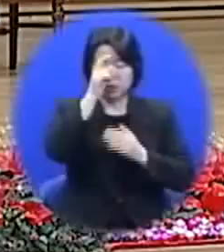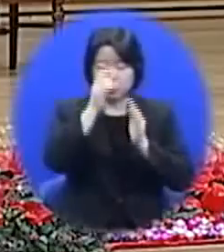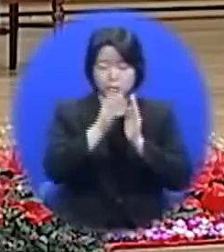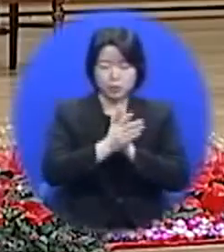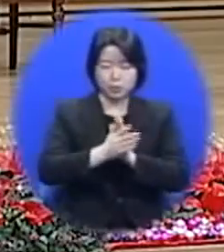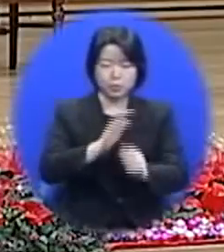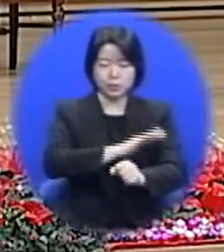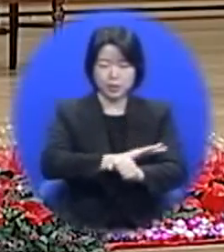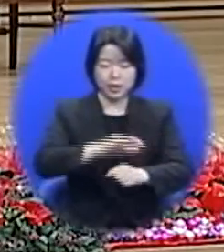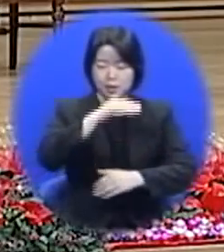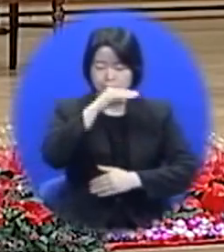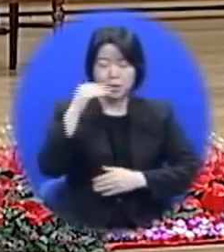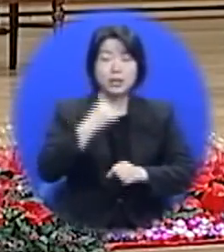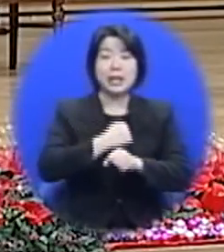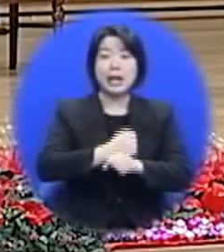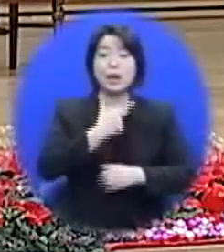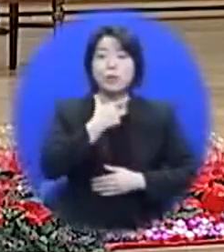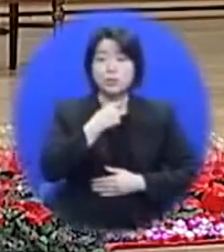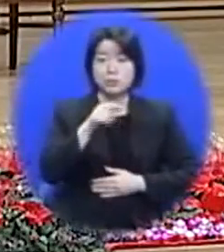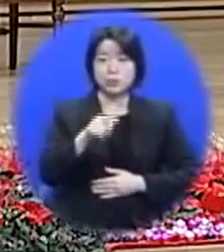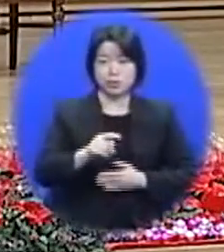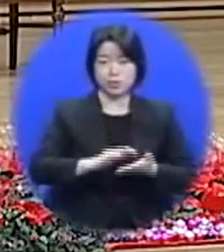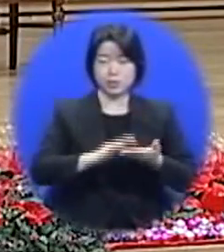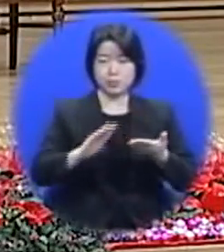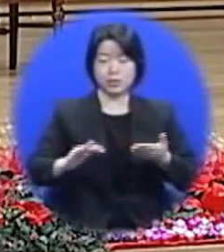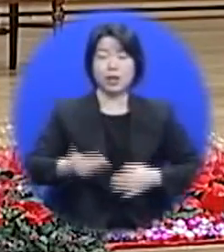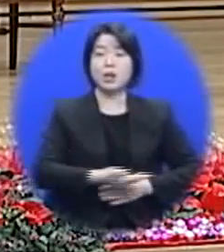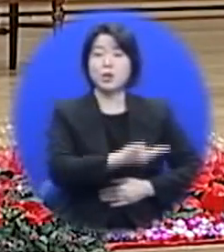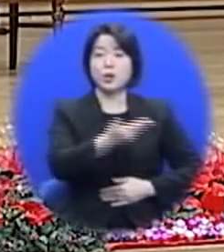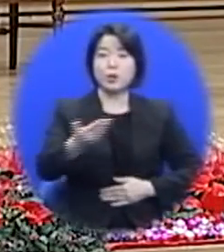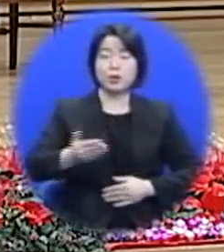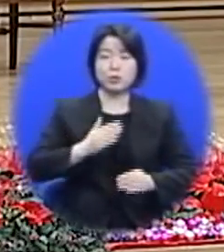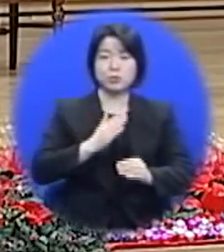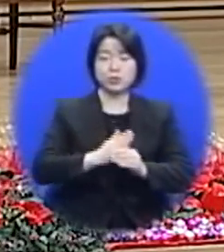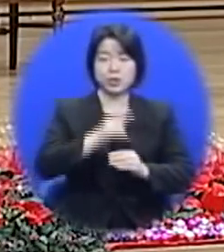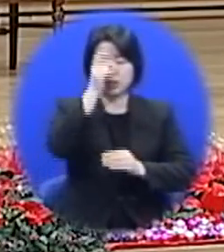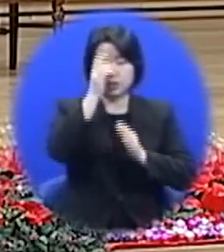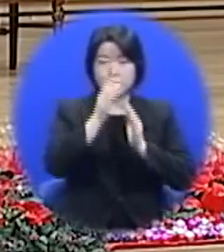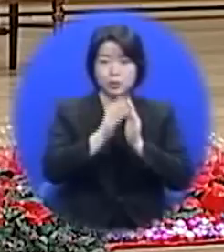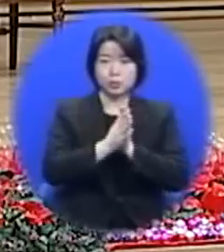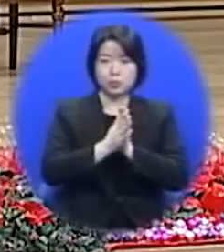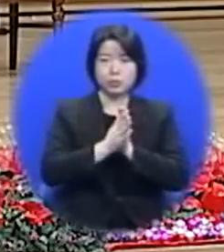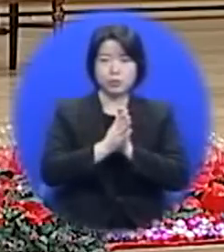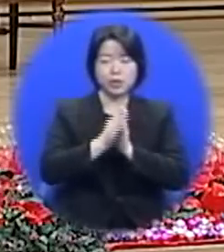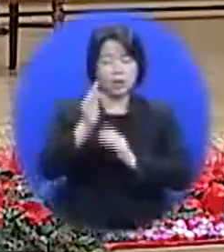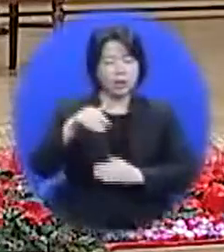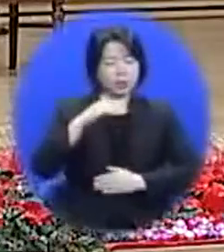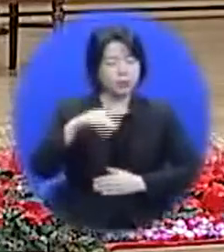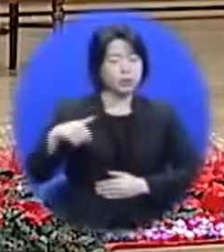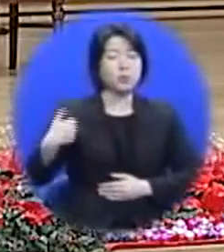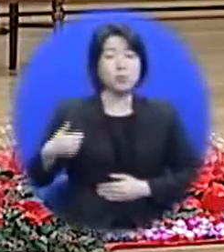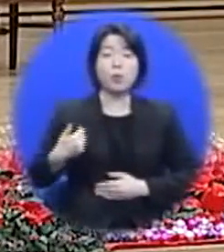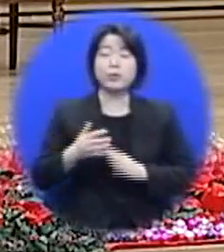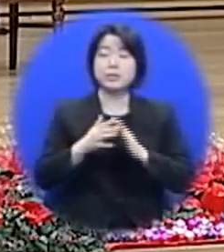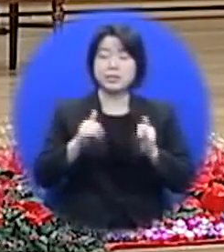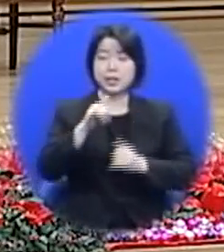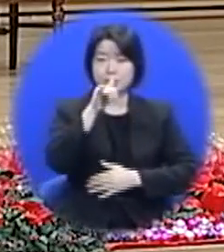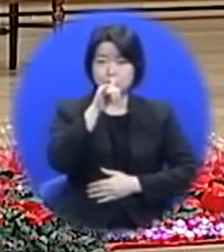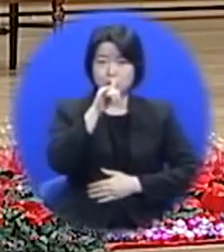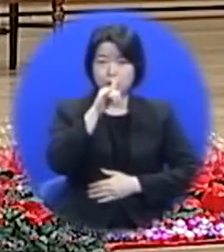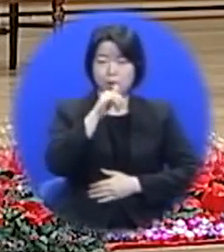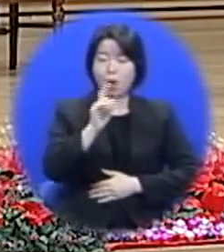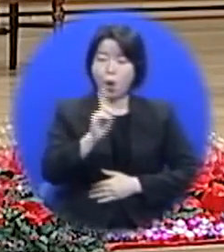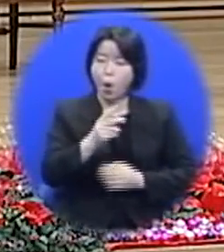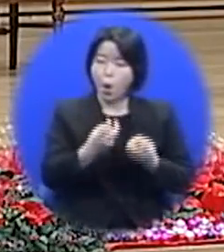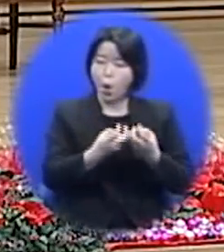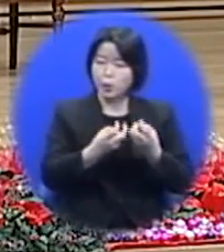것입니다. 여러분 중에는 솔직히 기도를 전혀 못하시는 분들도 있으실 겁니다. 어떻게 기도를 해야